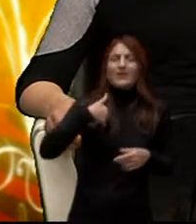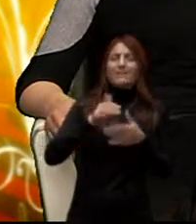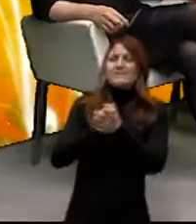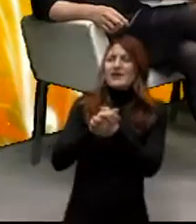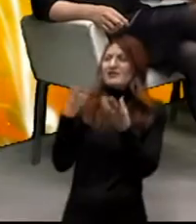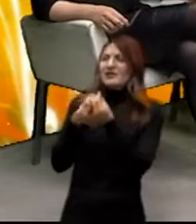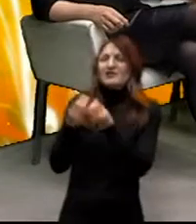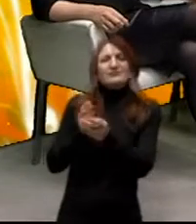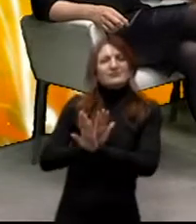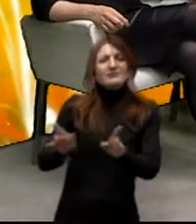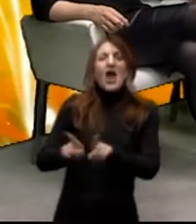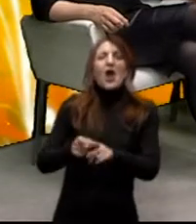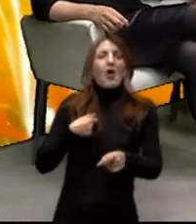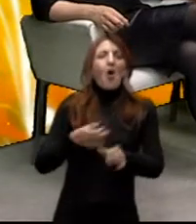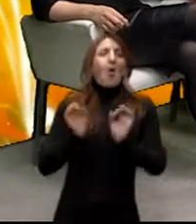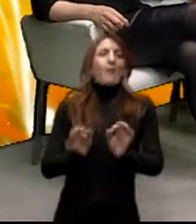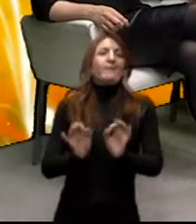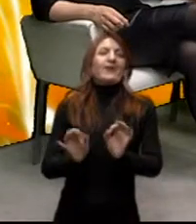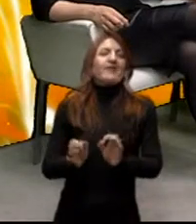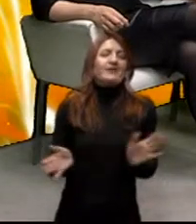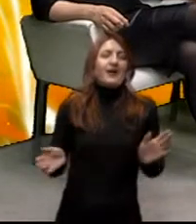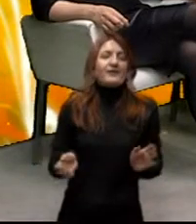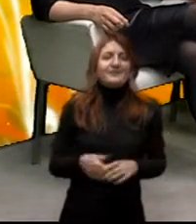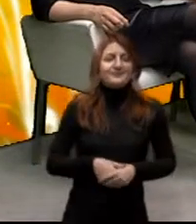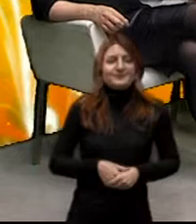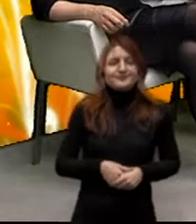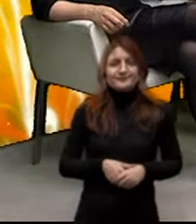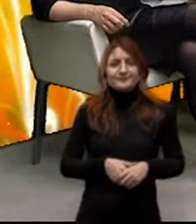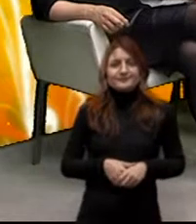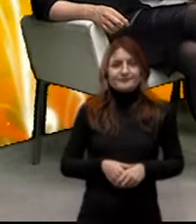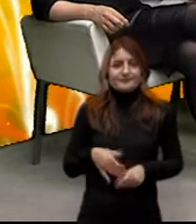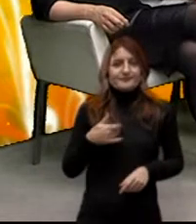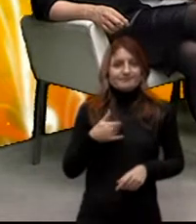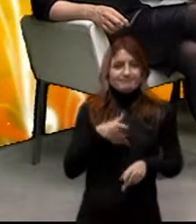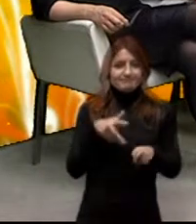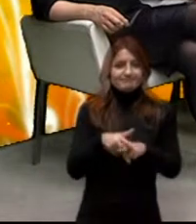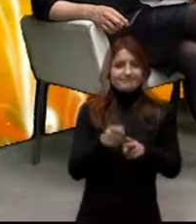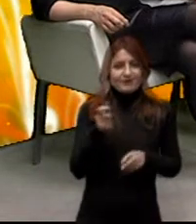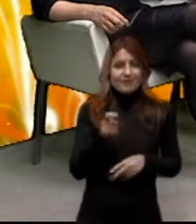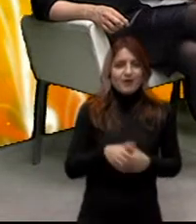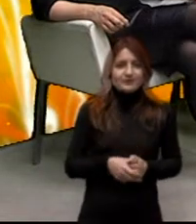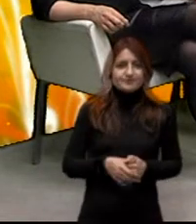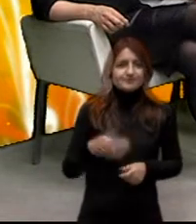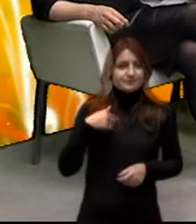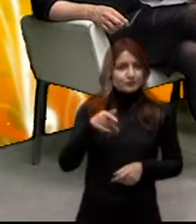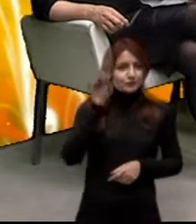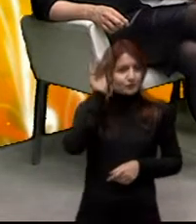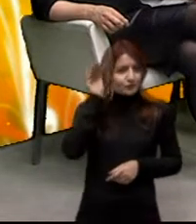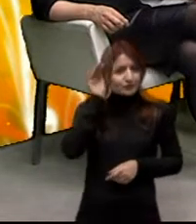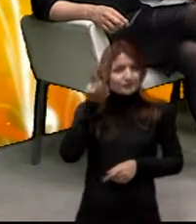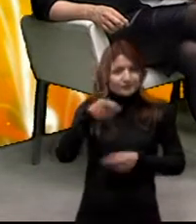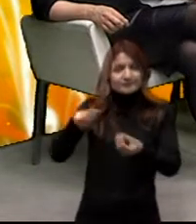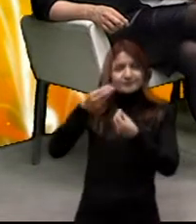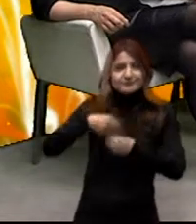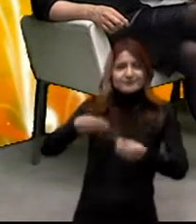mogu ništa. Opravdanje smo našli. Apsolutno. Tako? E sad, kad sam ja, mogu ja vas malo prekinuti. Kad ja vas slušam,